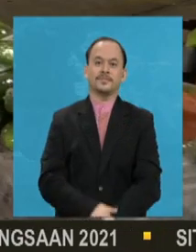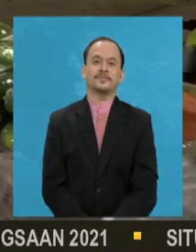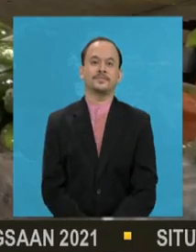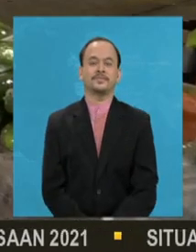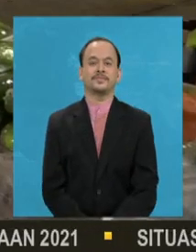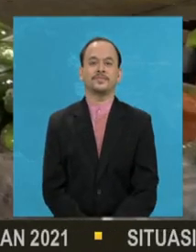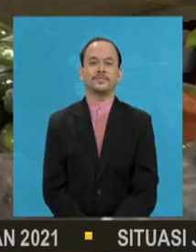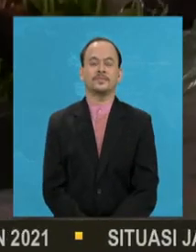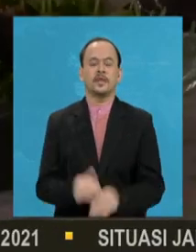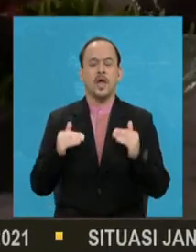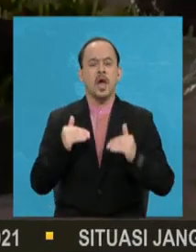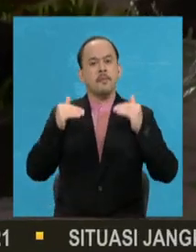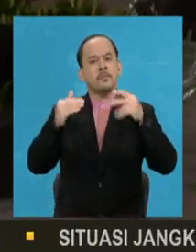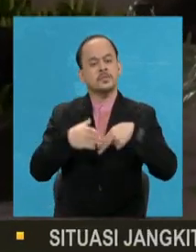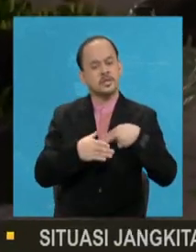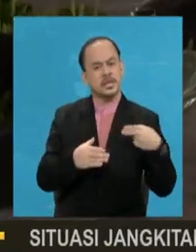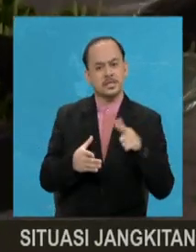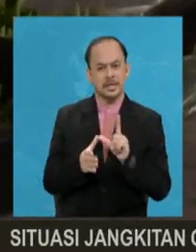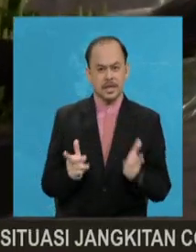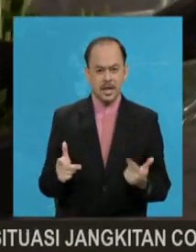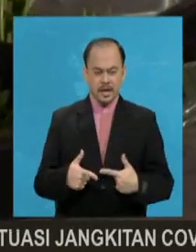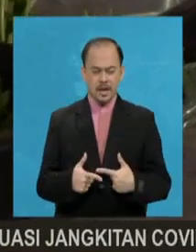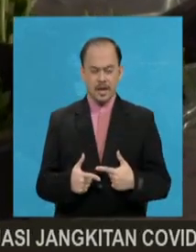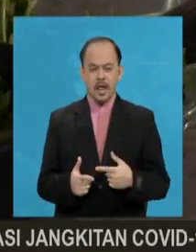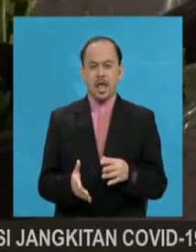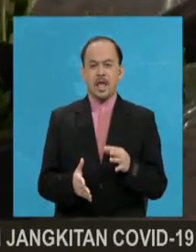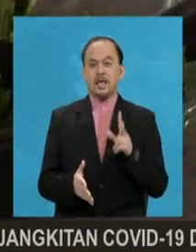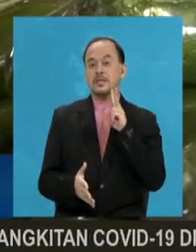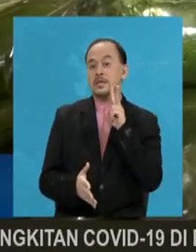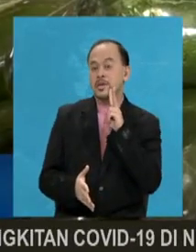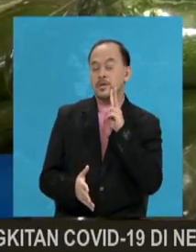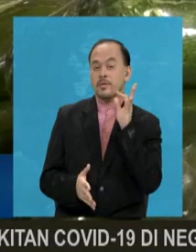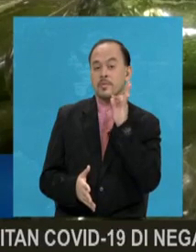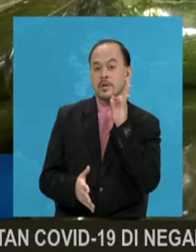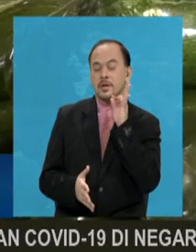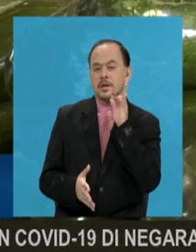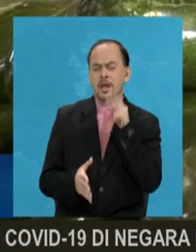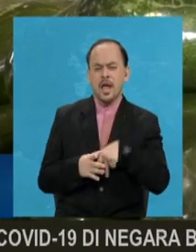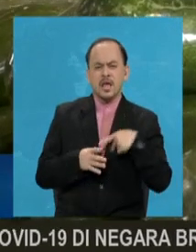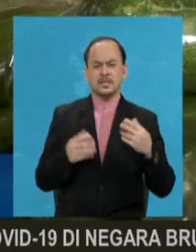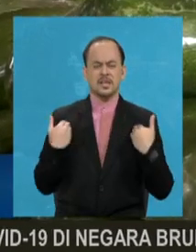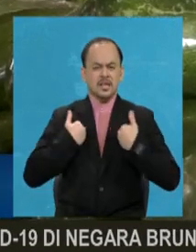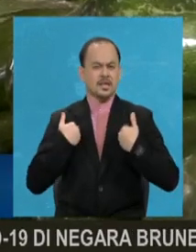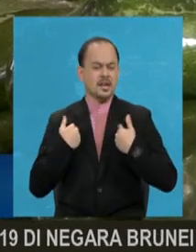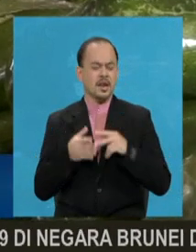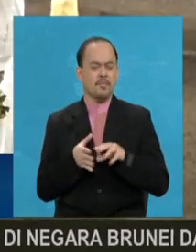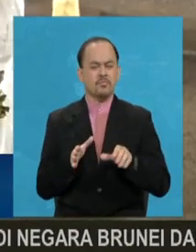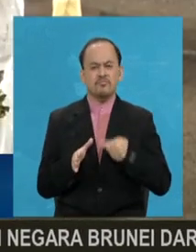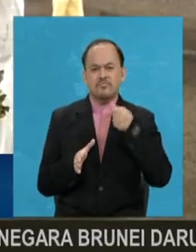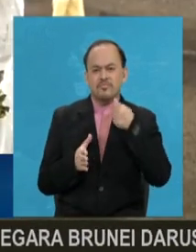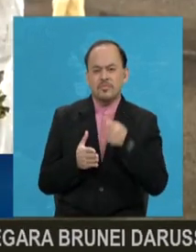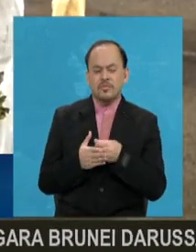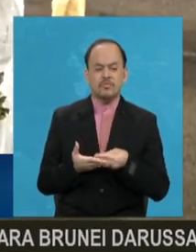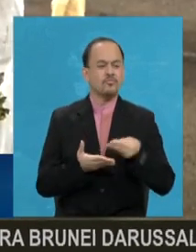Hai slime promosi hasil ladang seperti sayur-sayuran buah-buahan tempatan hasil ternakan dan produk Agri makanan kepada